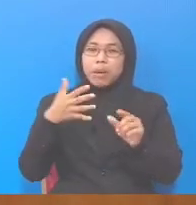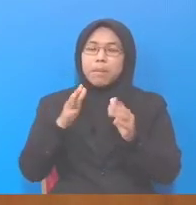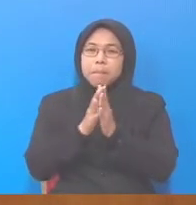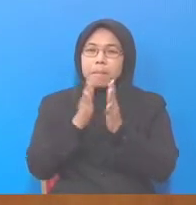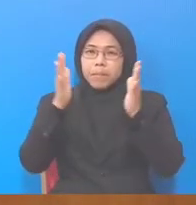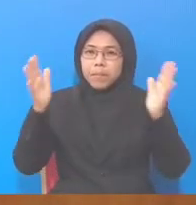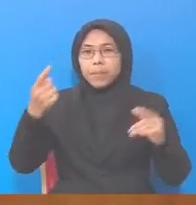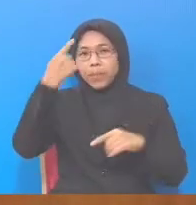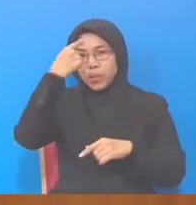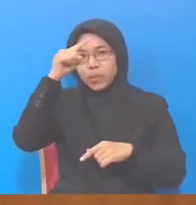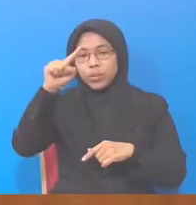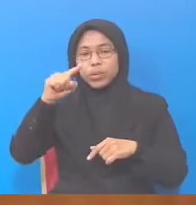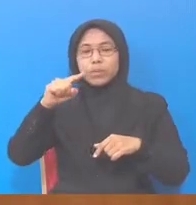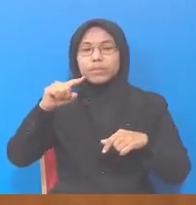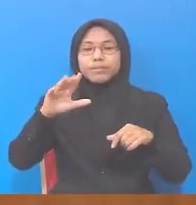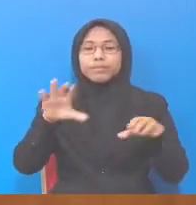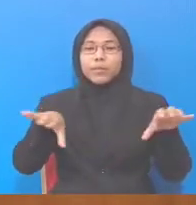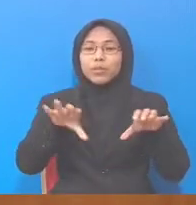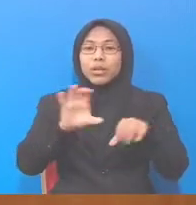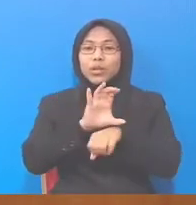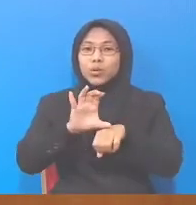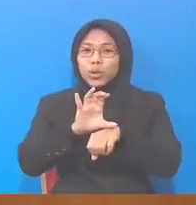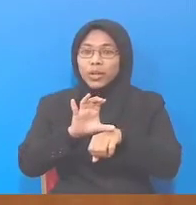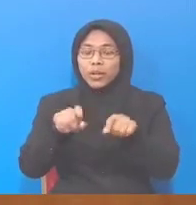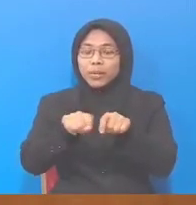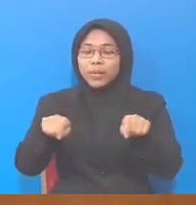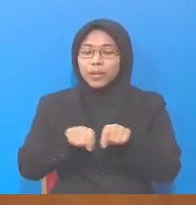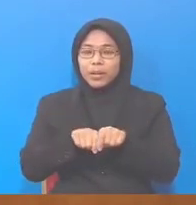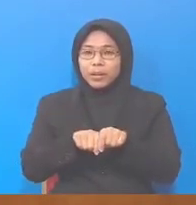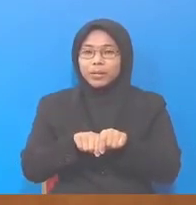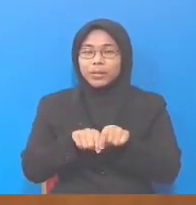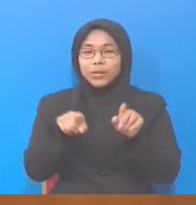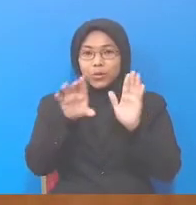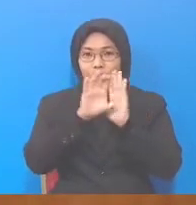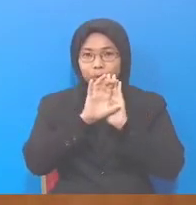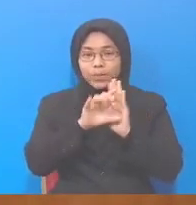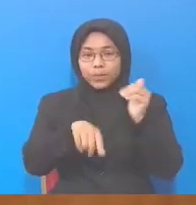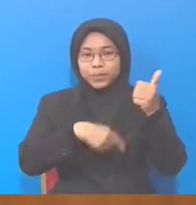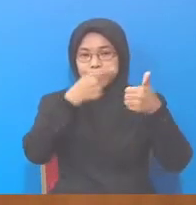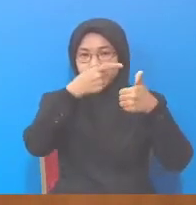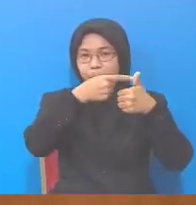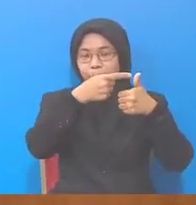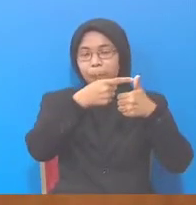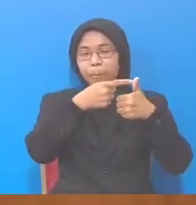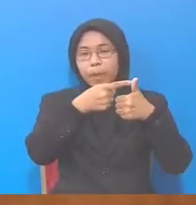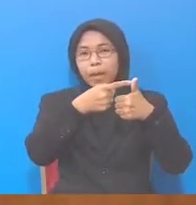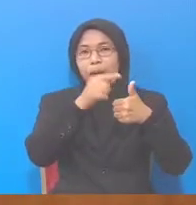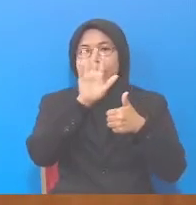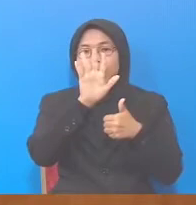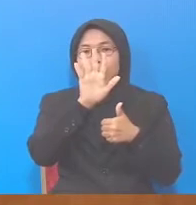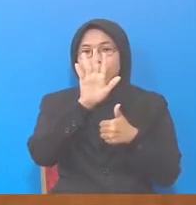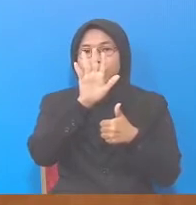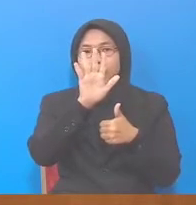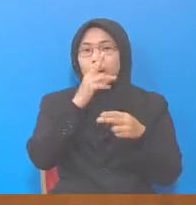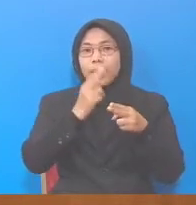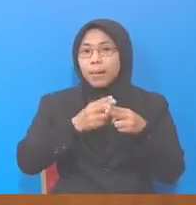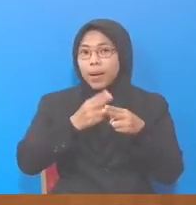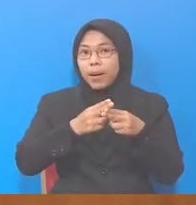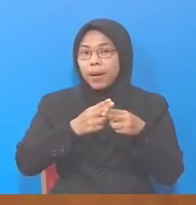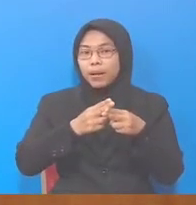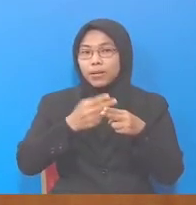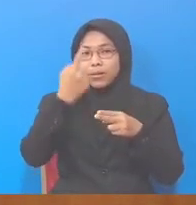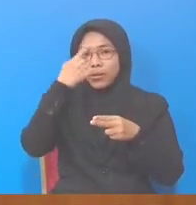kepada Industri pembuatan coklat tepatan seperti berikut yang pertama lima jenama